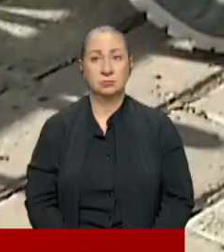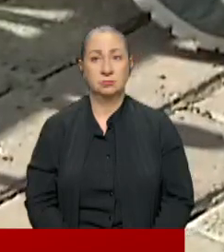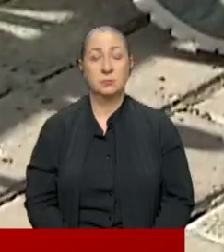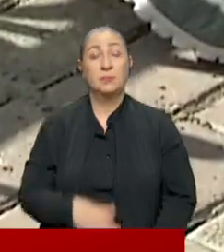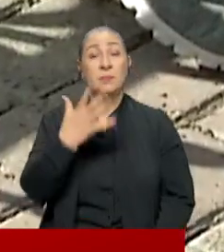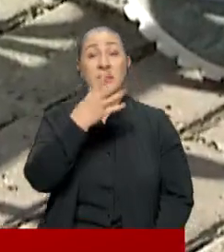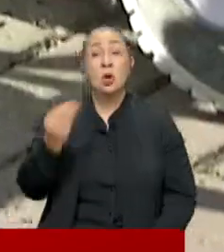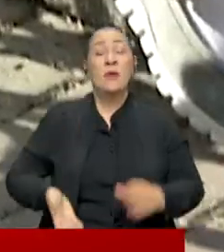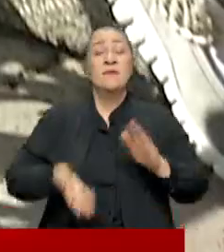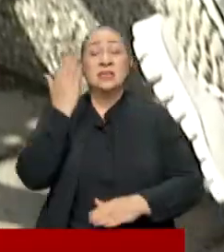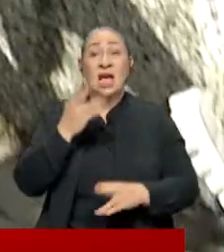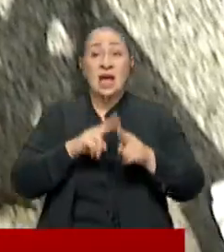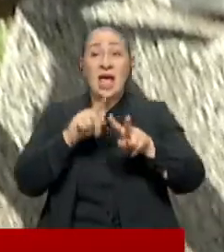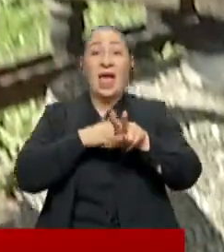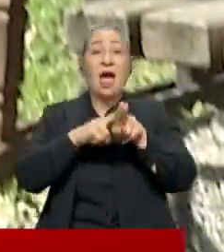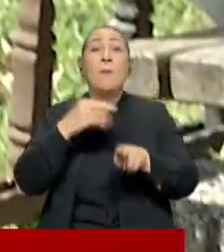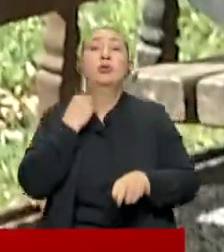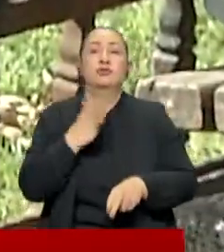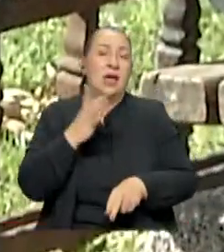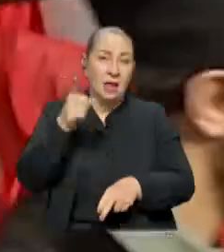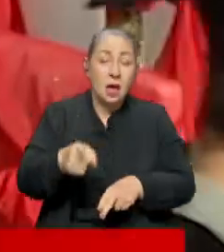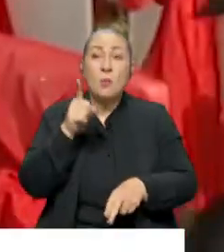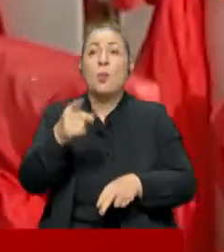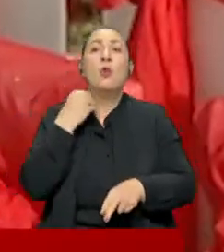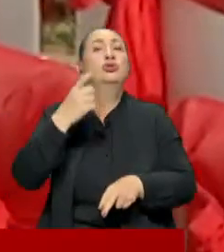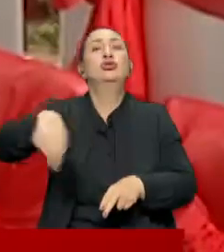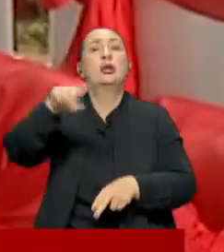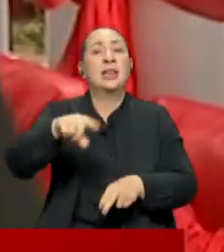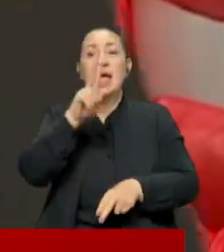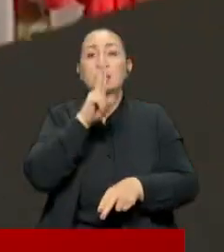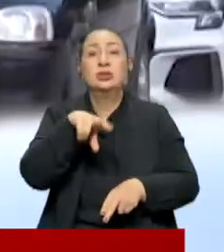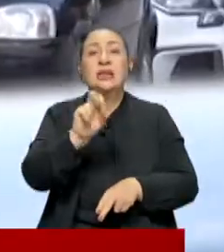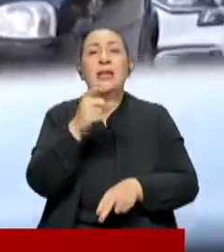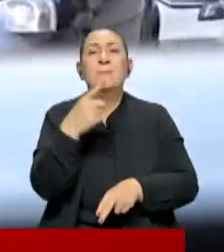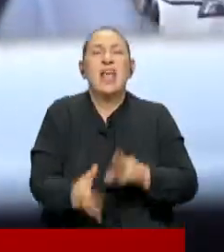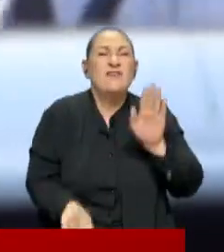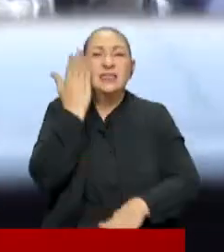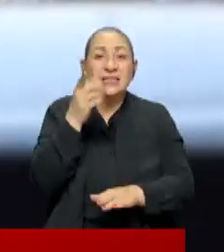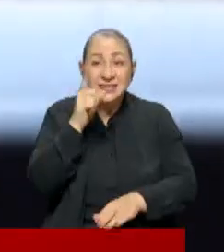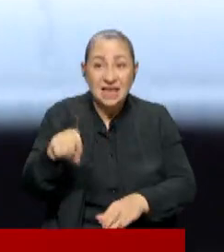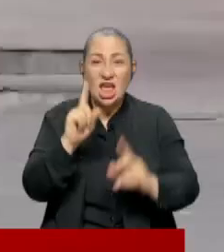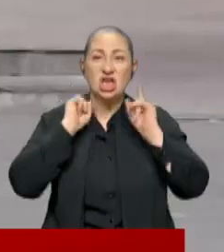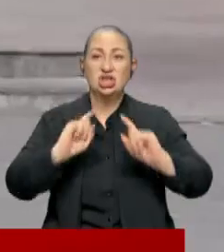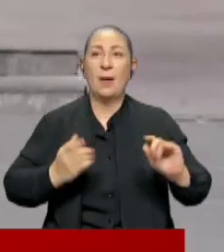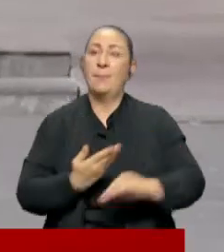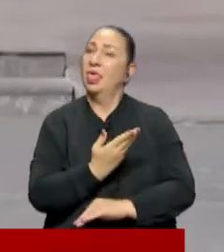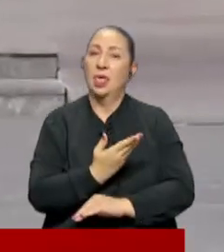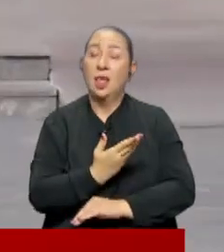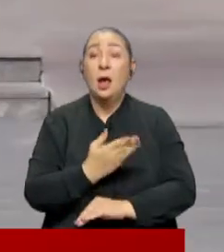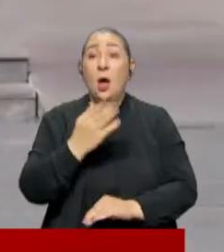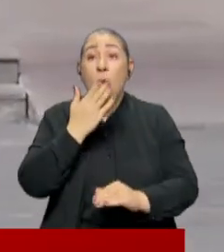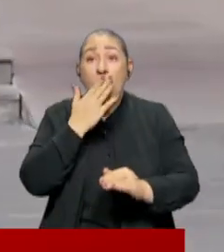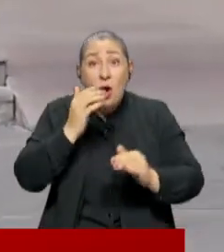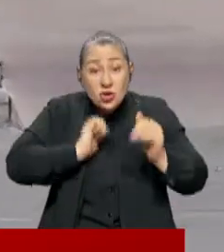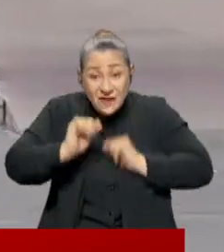koyuluyor. 5 milyondan fazla KYK borçlusu var. Bu borçlulardan 280 binden fazlası ise icraya verildi.